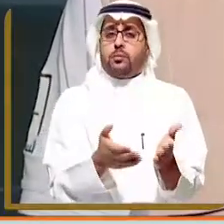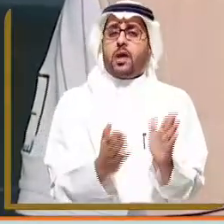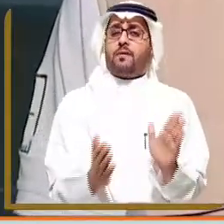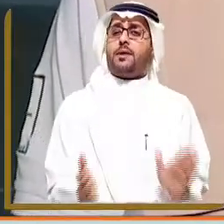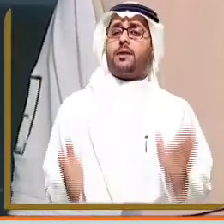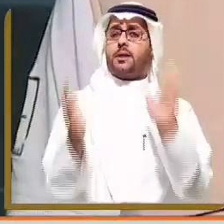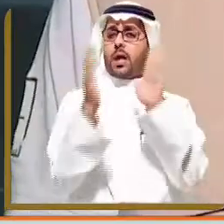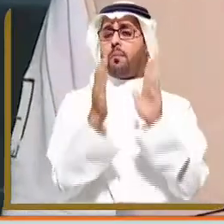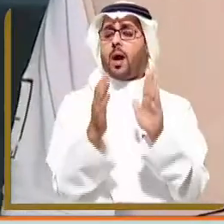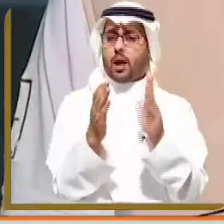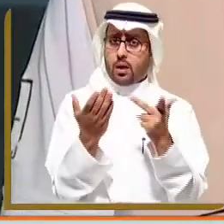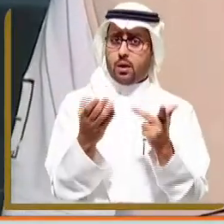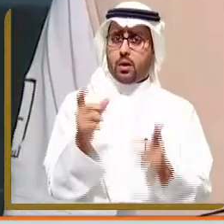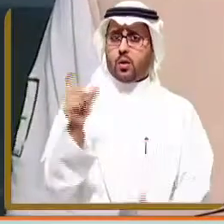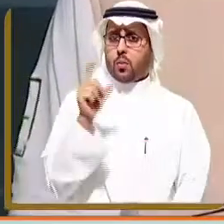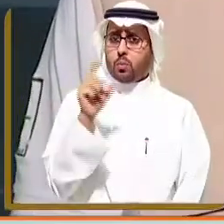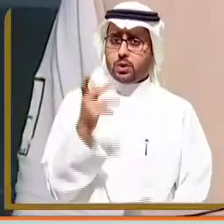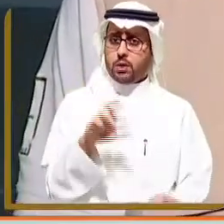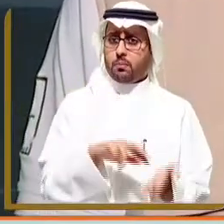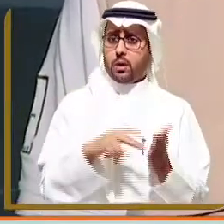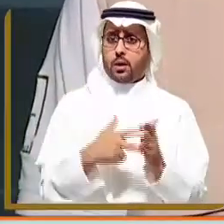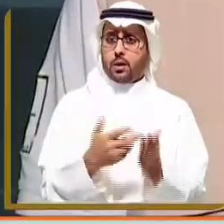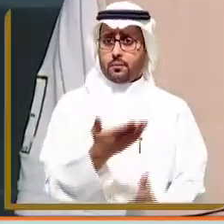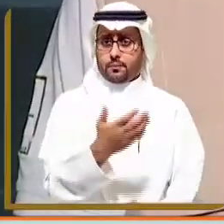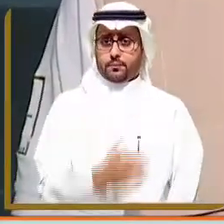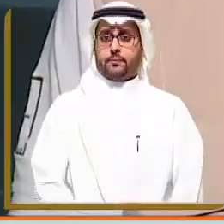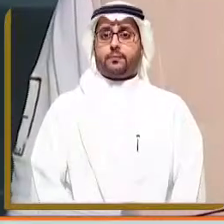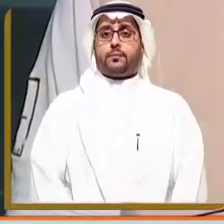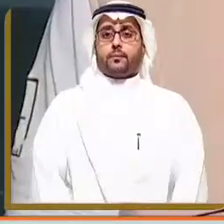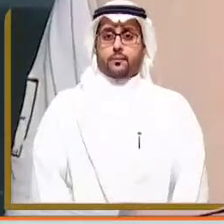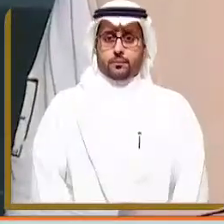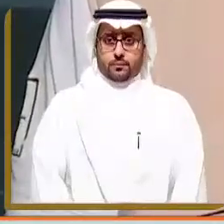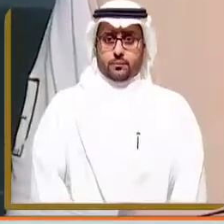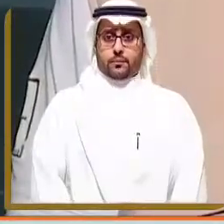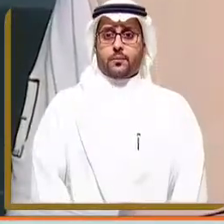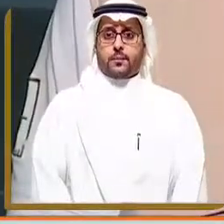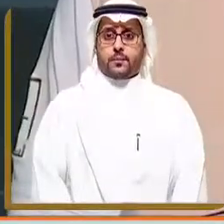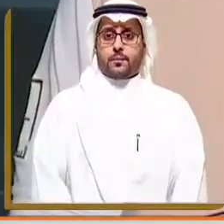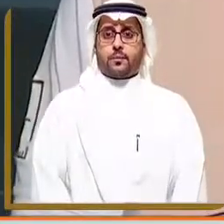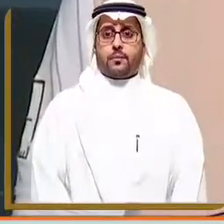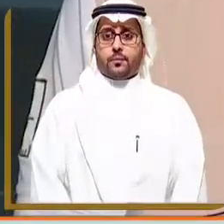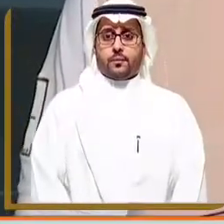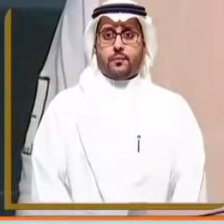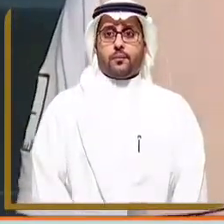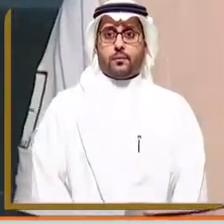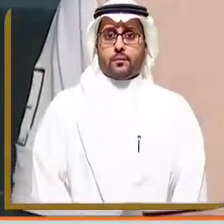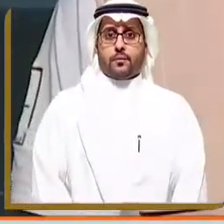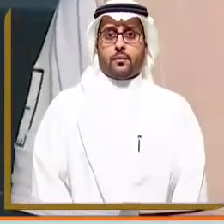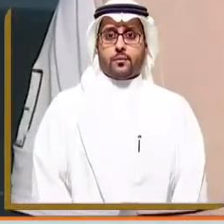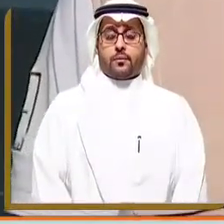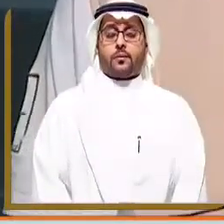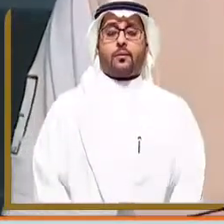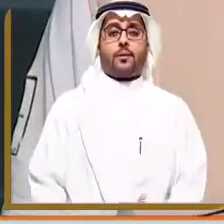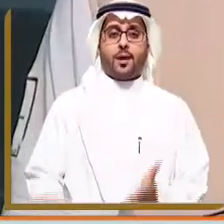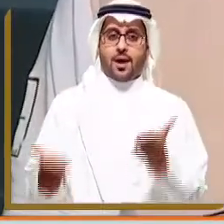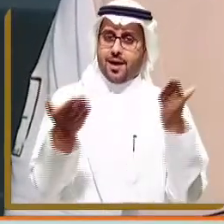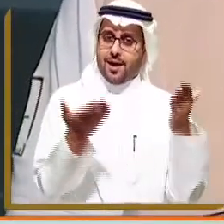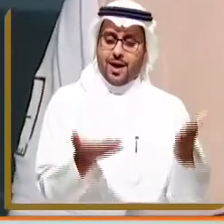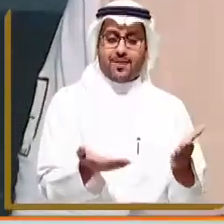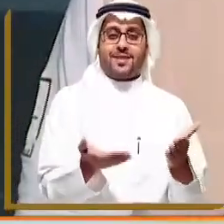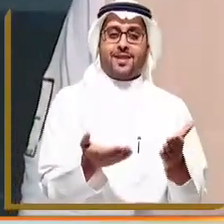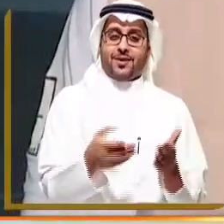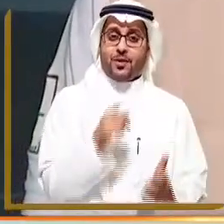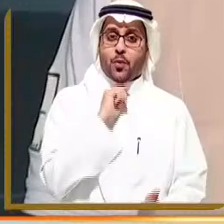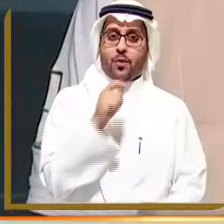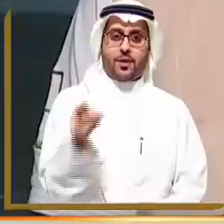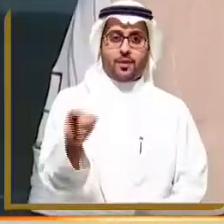استقبال المصلين بمسجد قباء في هذه الأيام المباركة. أهلا عبد الله،